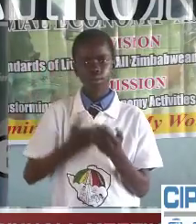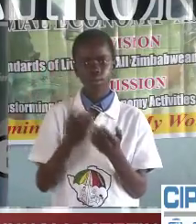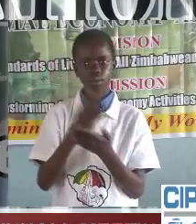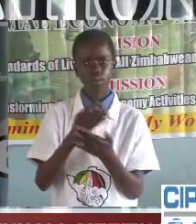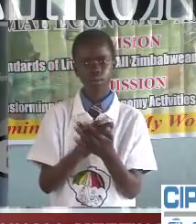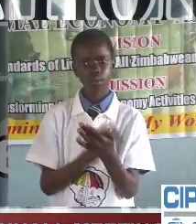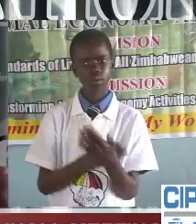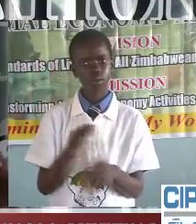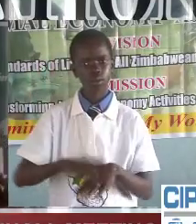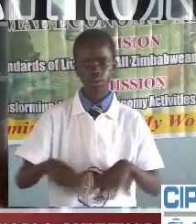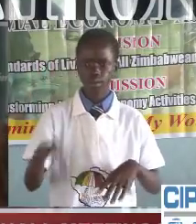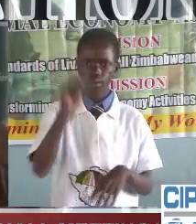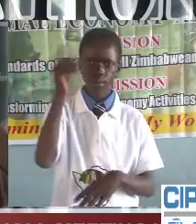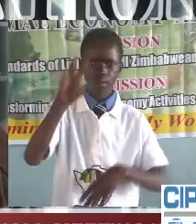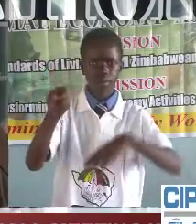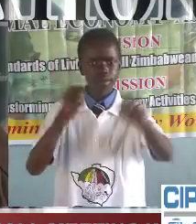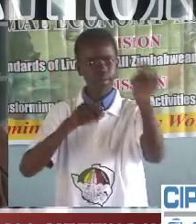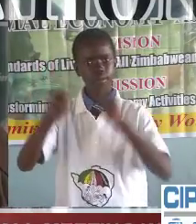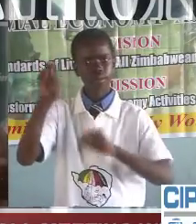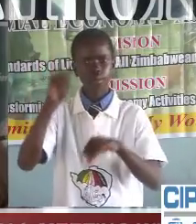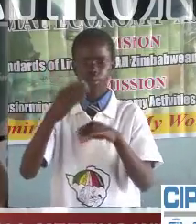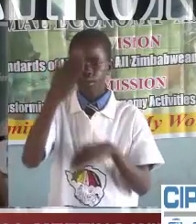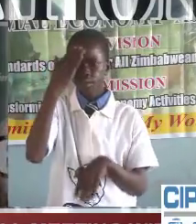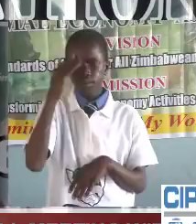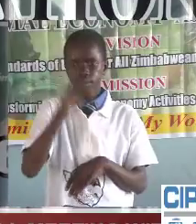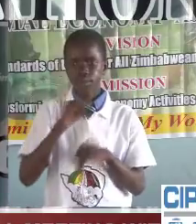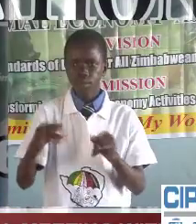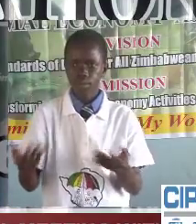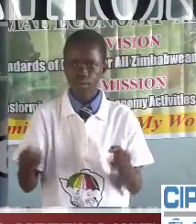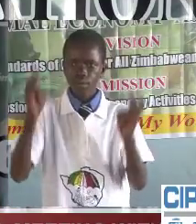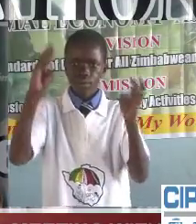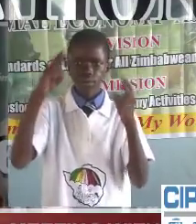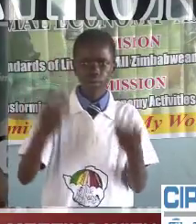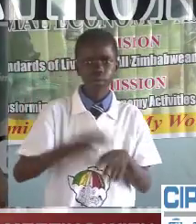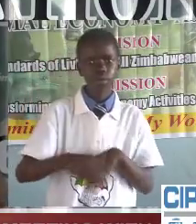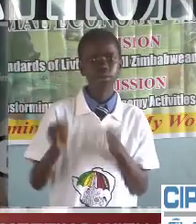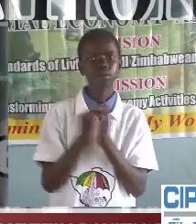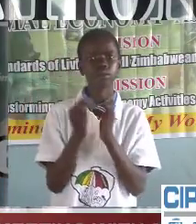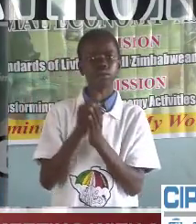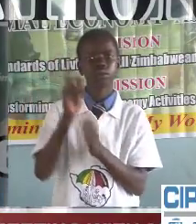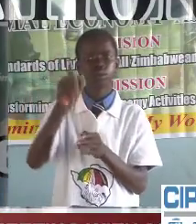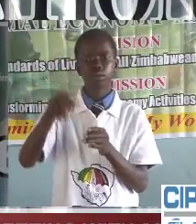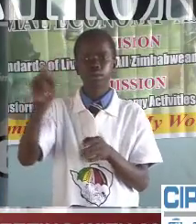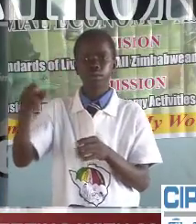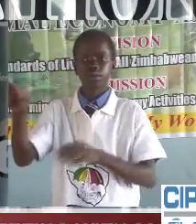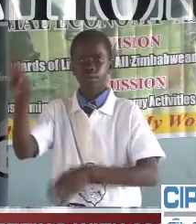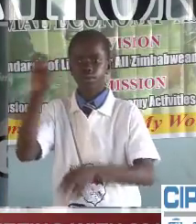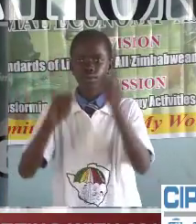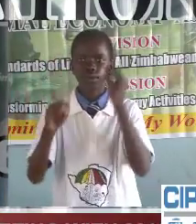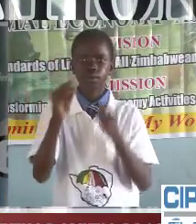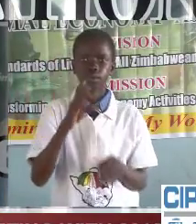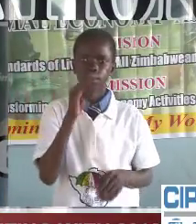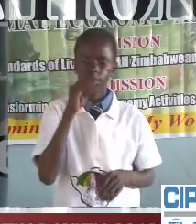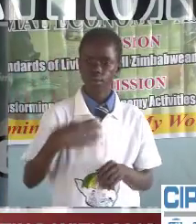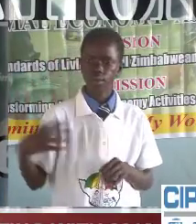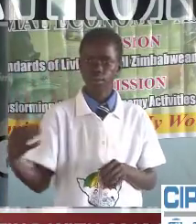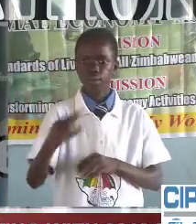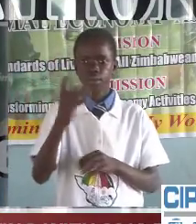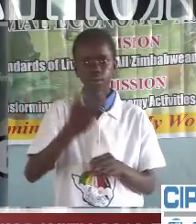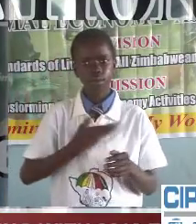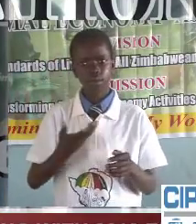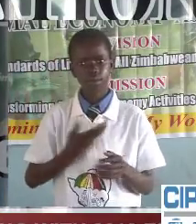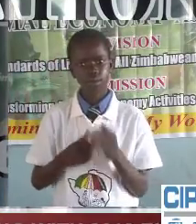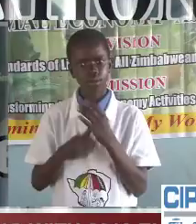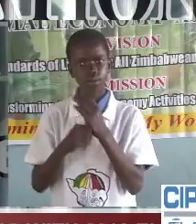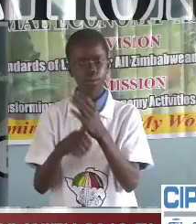kunge tichiona tingaita maprojects api sezvatataura kuti kumusangano kwedu isu kune advantage yekuti tine